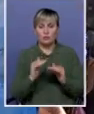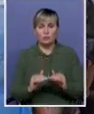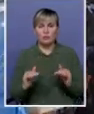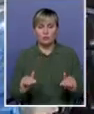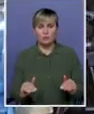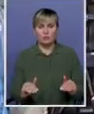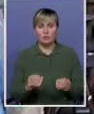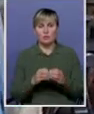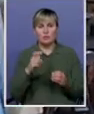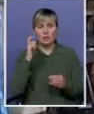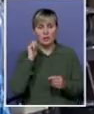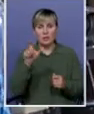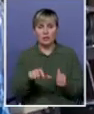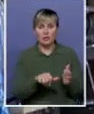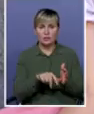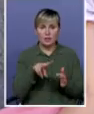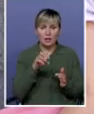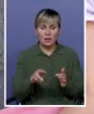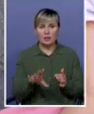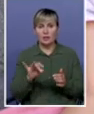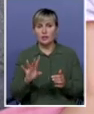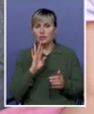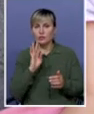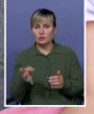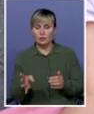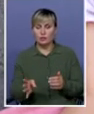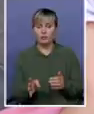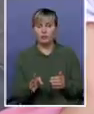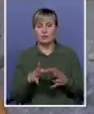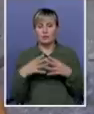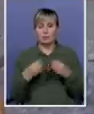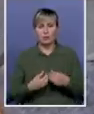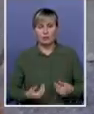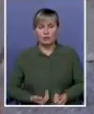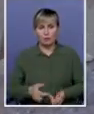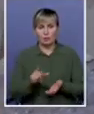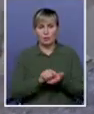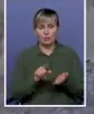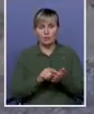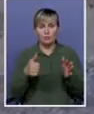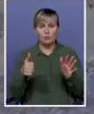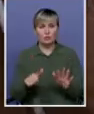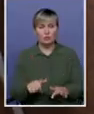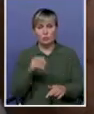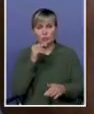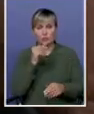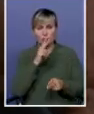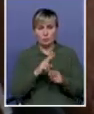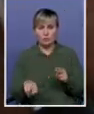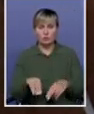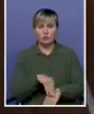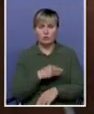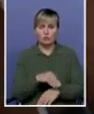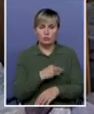детей. 10-летнюю Амину, 6-летнюю Асию и 4-летнего Аяна. Семья живет на пособие. Полгода назад мужчина потерял